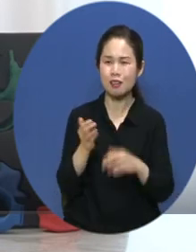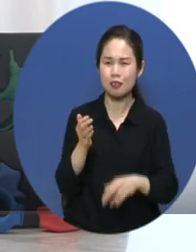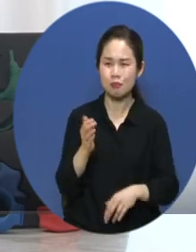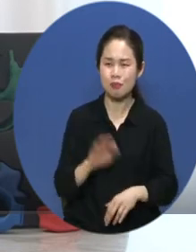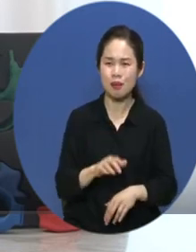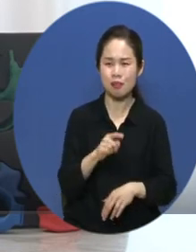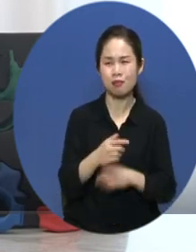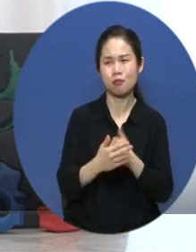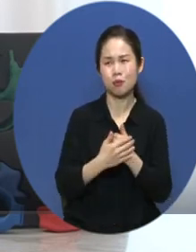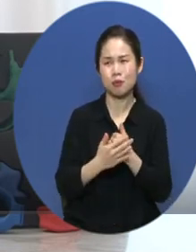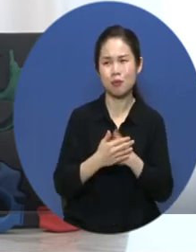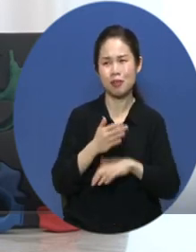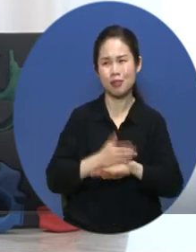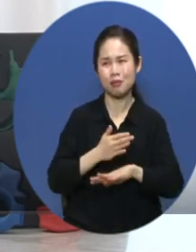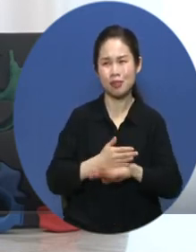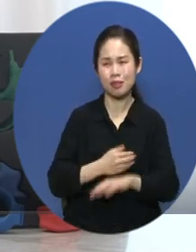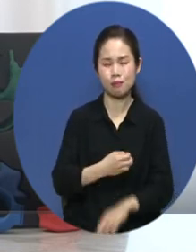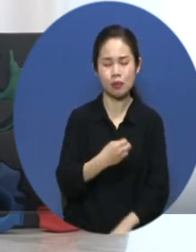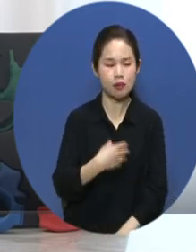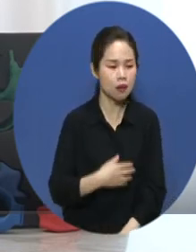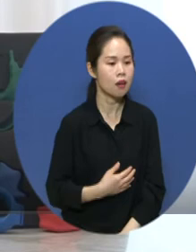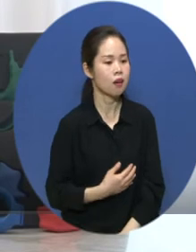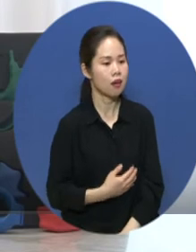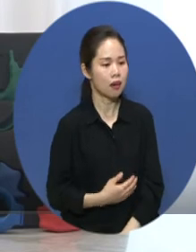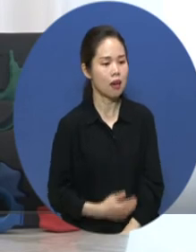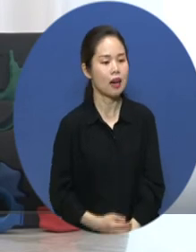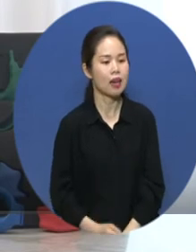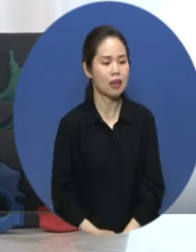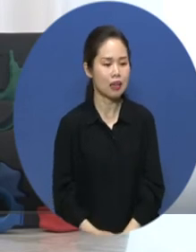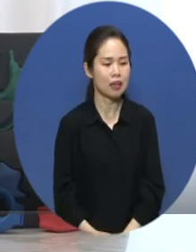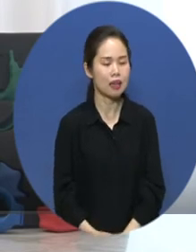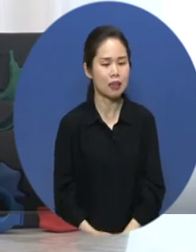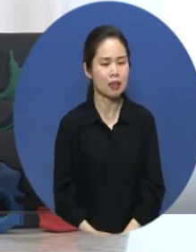감사하다고 얘기를 들었을 때 참